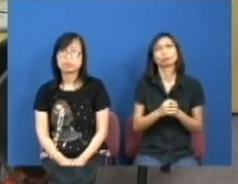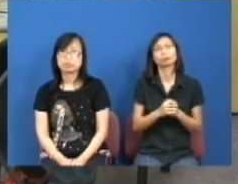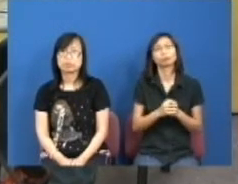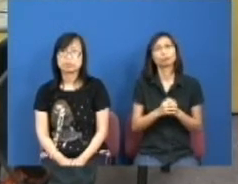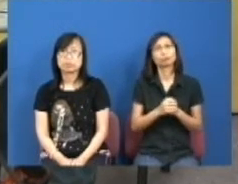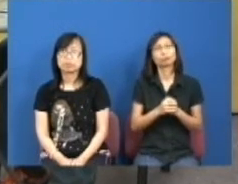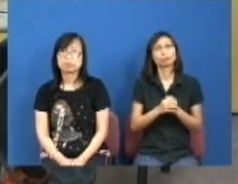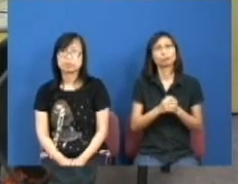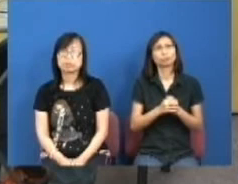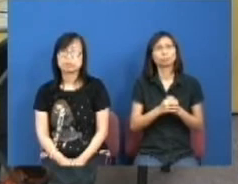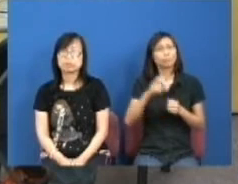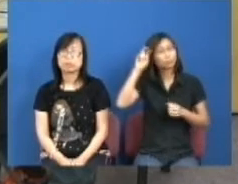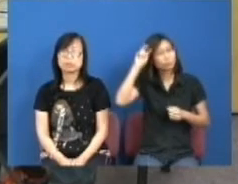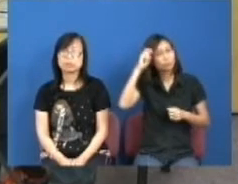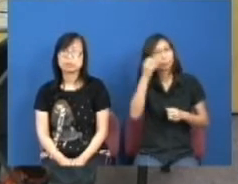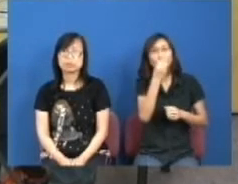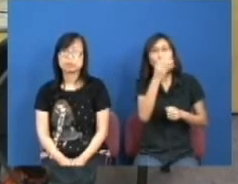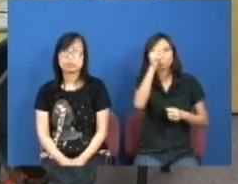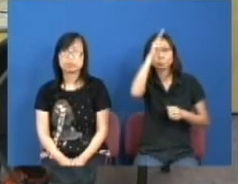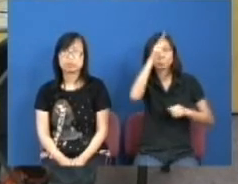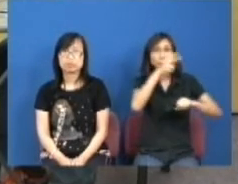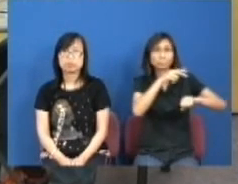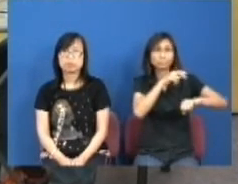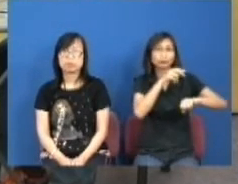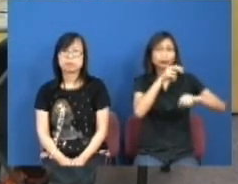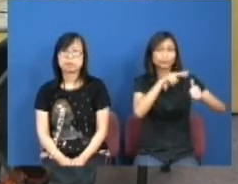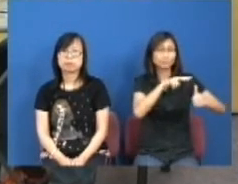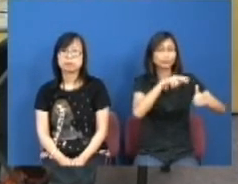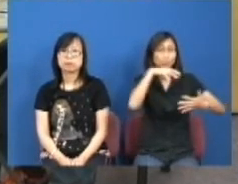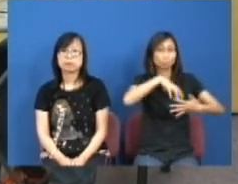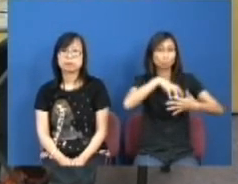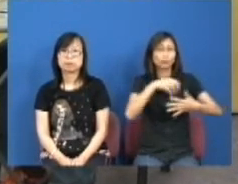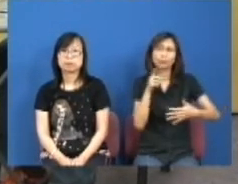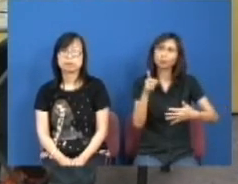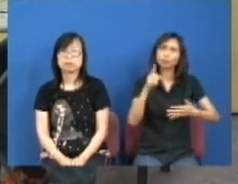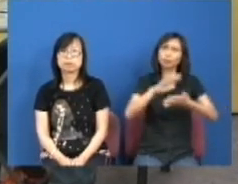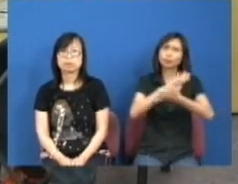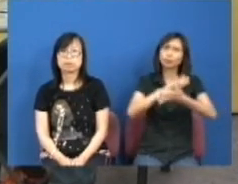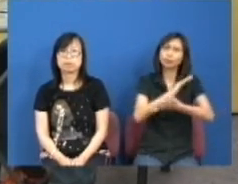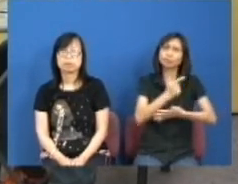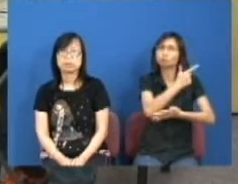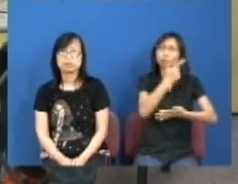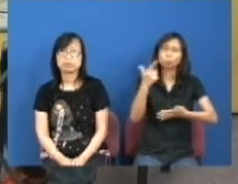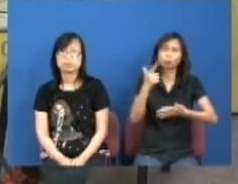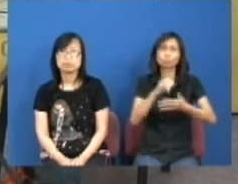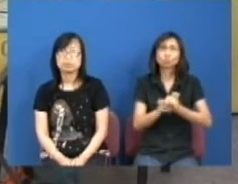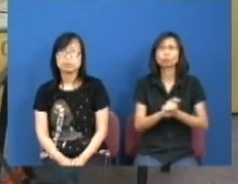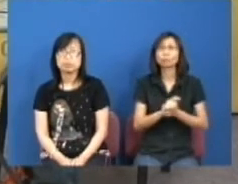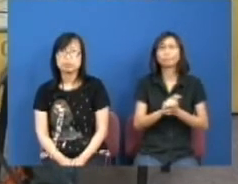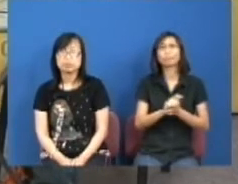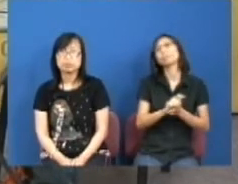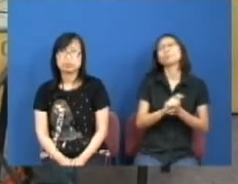其實在研究香港政治的範疇裏面，即是 你這麼多年的一些即 實戰的一個研